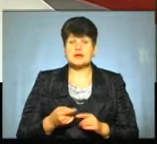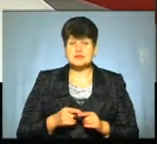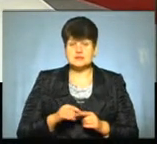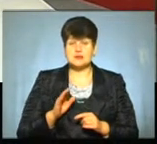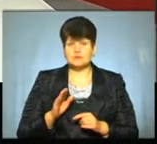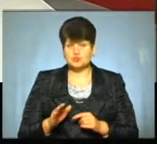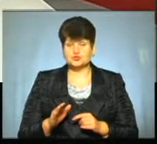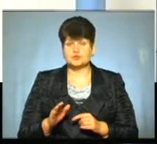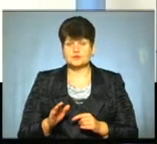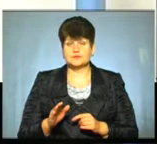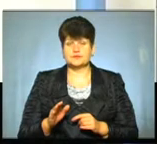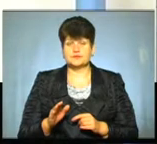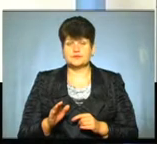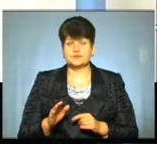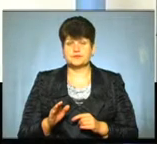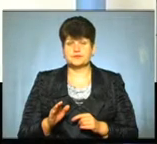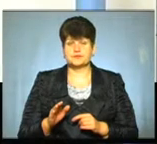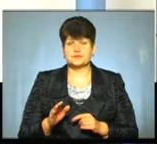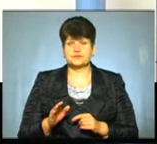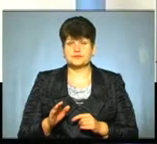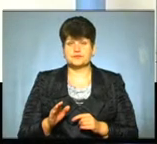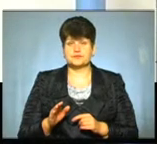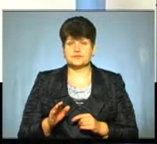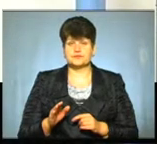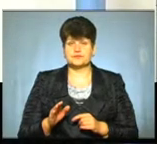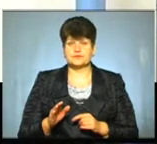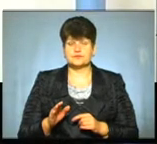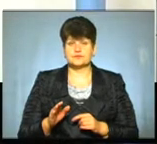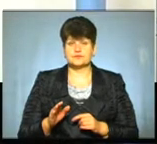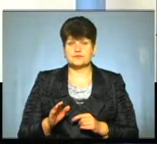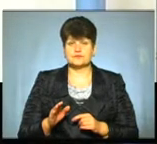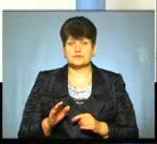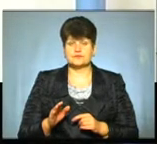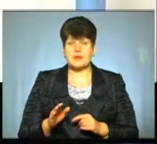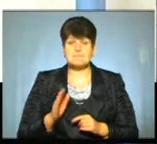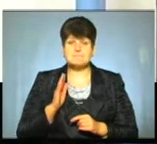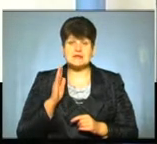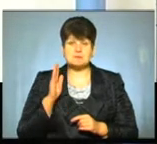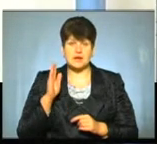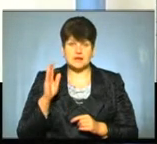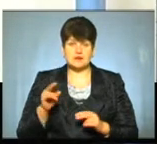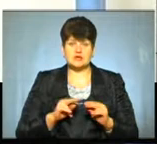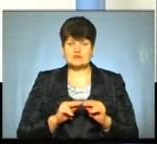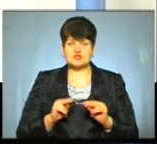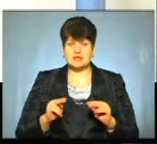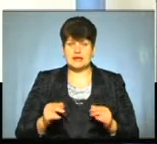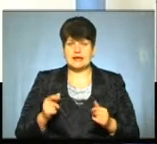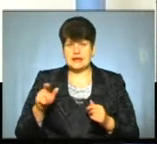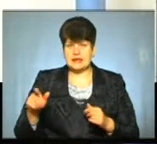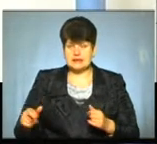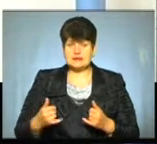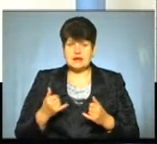це будуть самі, очевидно, такі перспективні вчителі